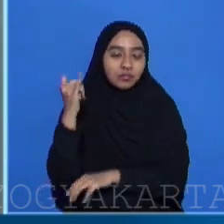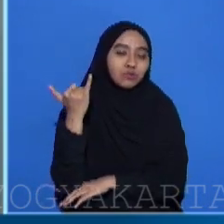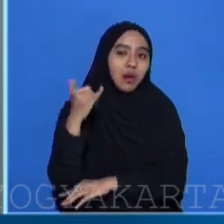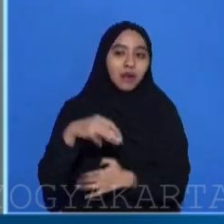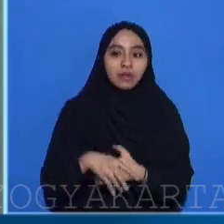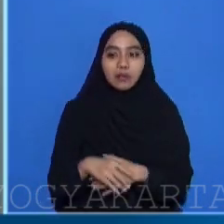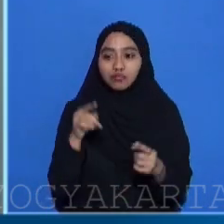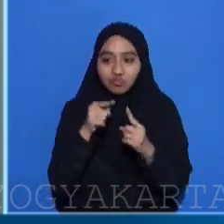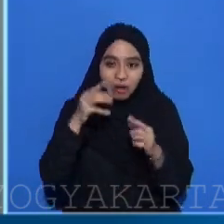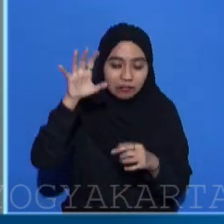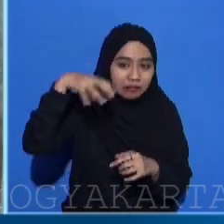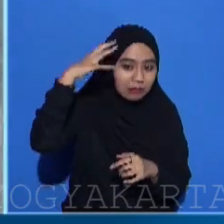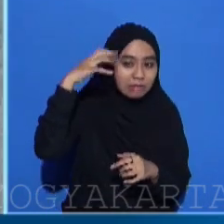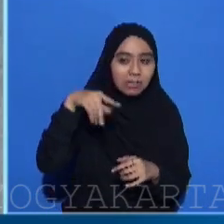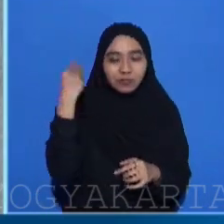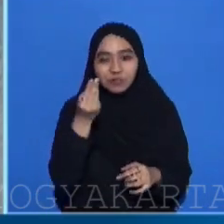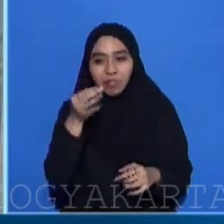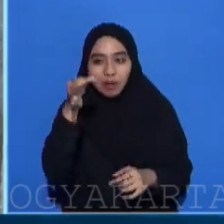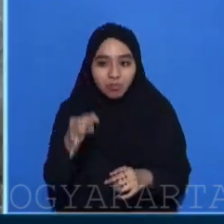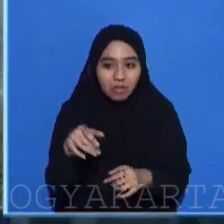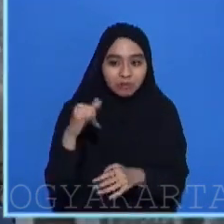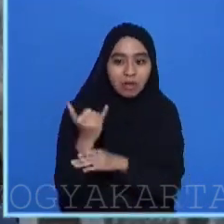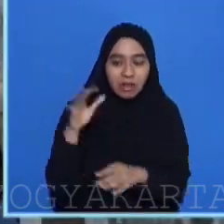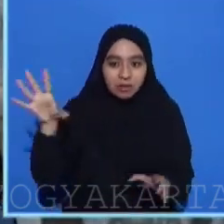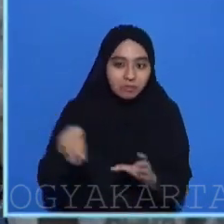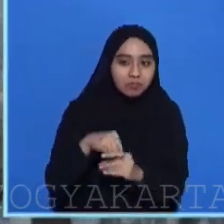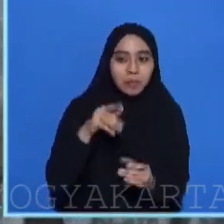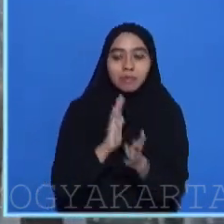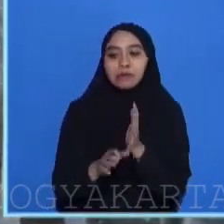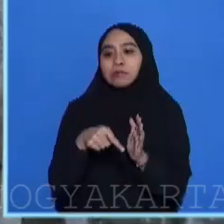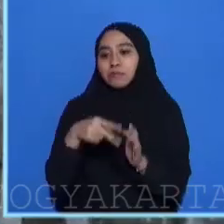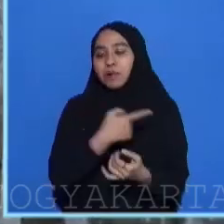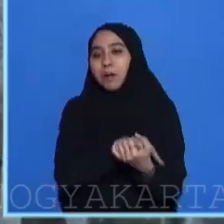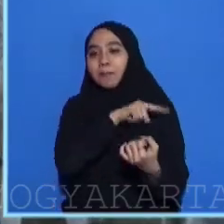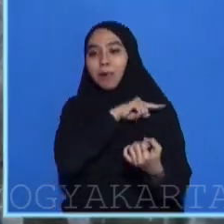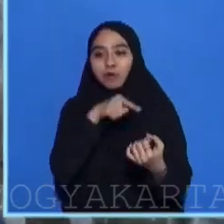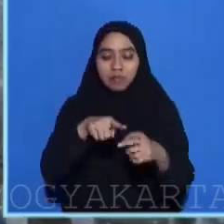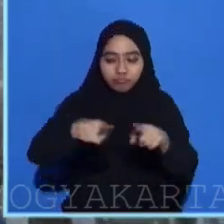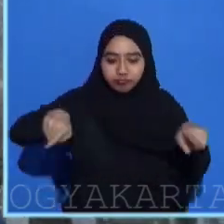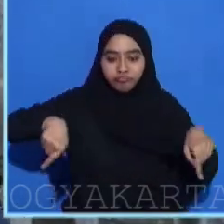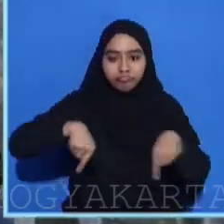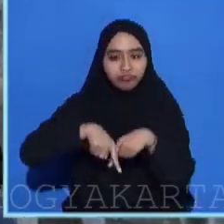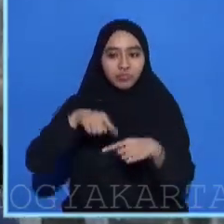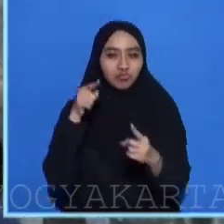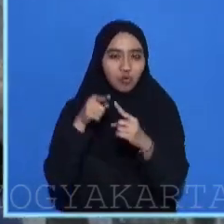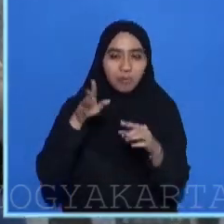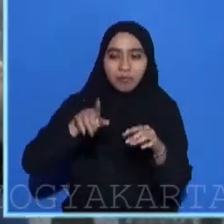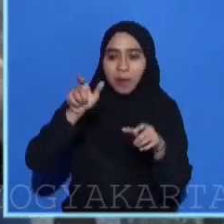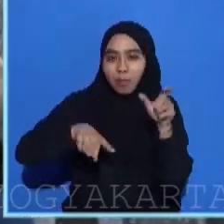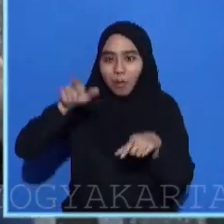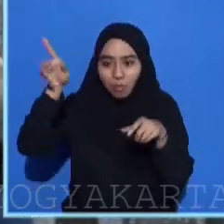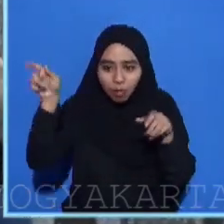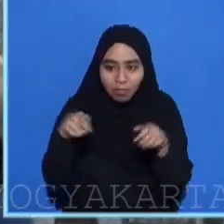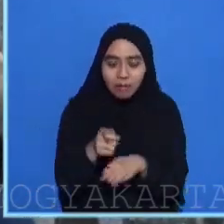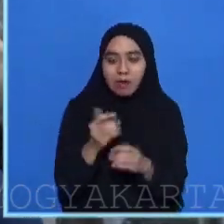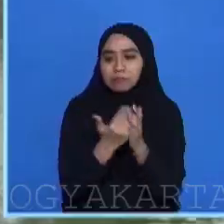Dinas Pariwisata Kota Yogyakarta bisa turun tangan untuk untuk memaksimalkan potensi Embung langsari agar lebih banyak dikunjungi warga melalui